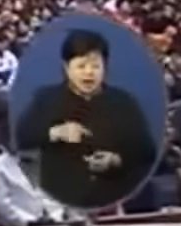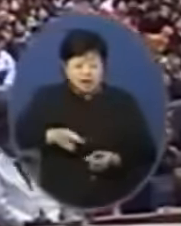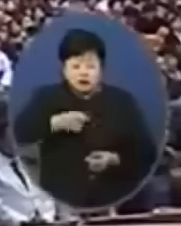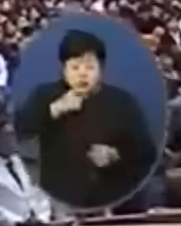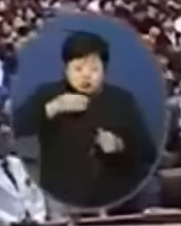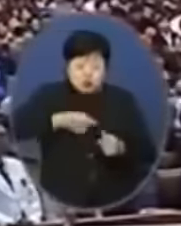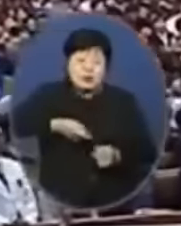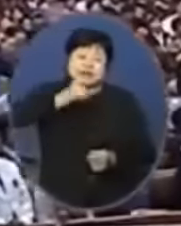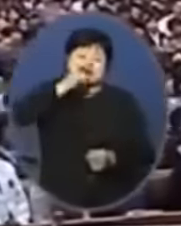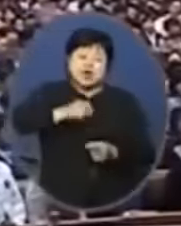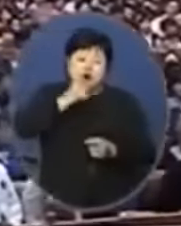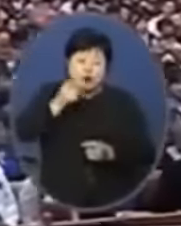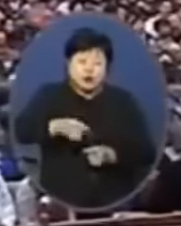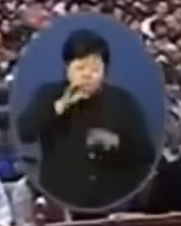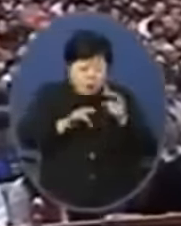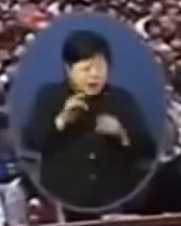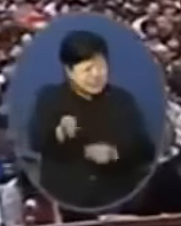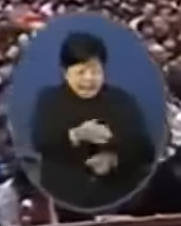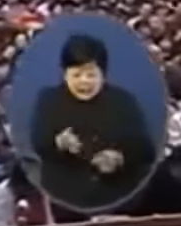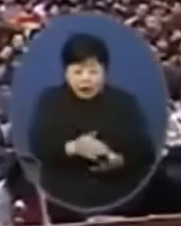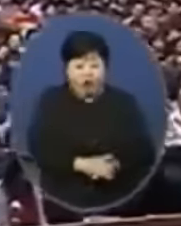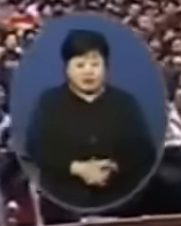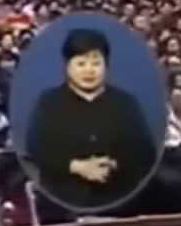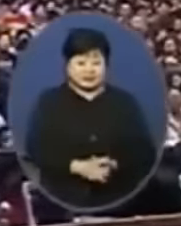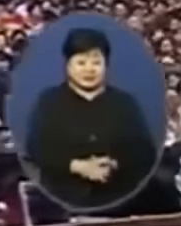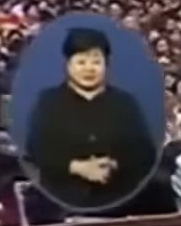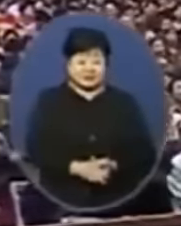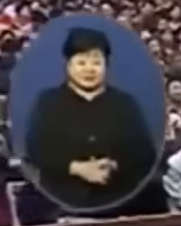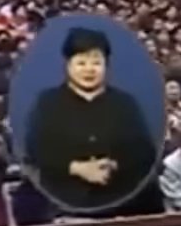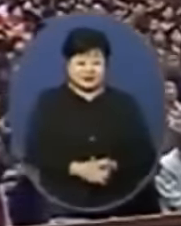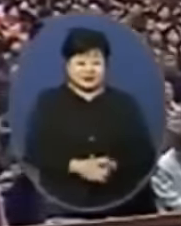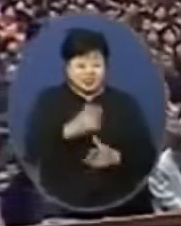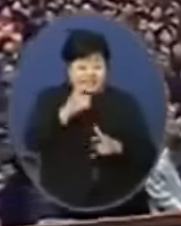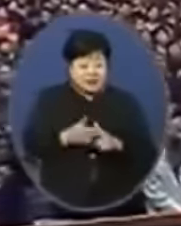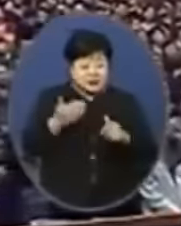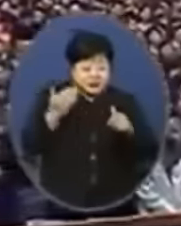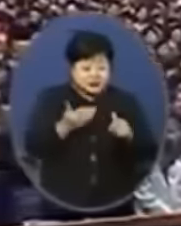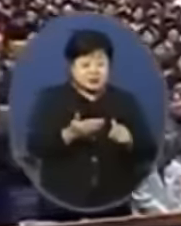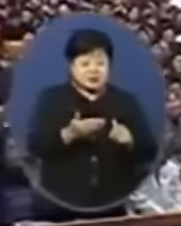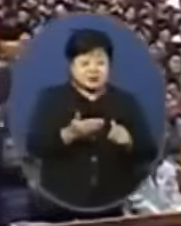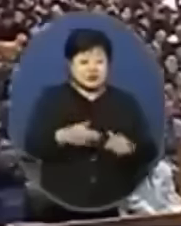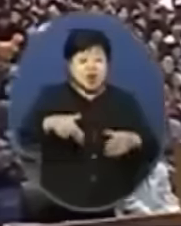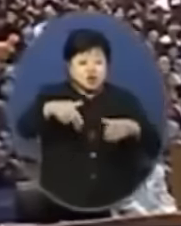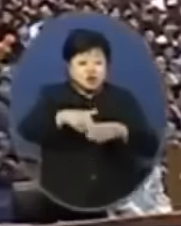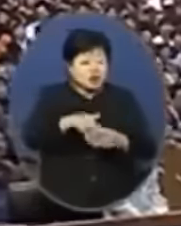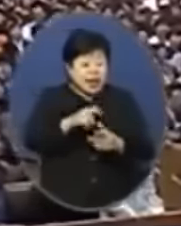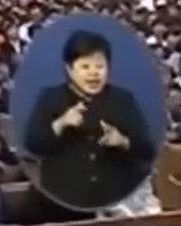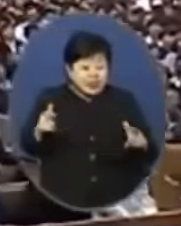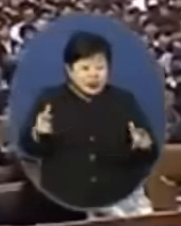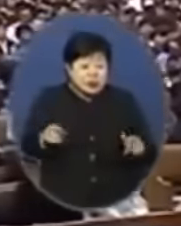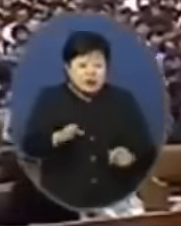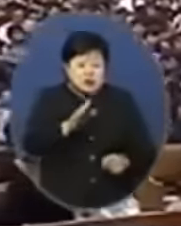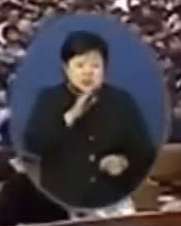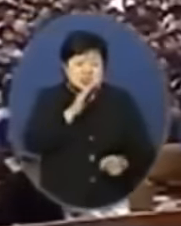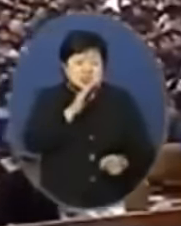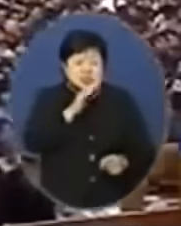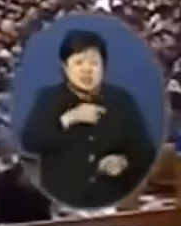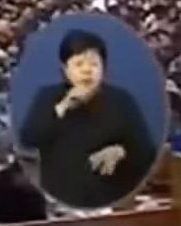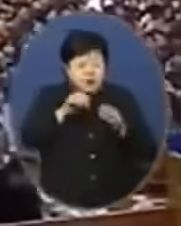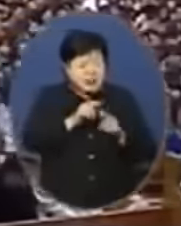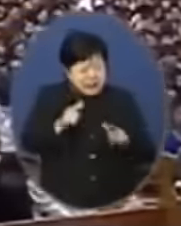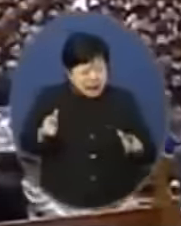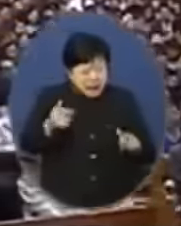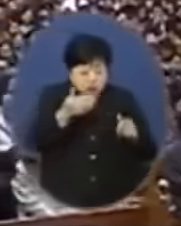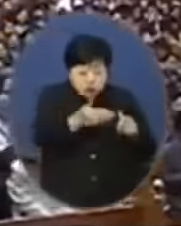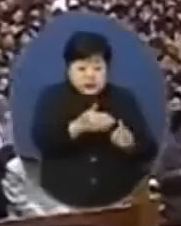주는 물을 마시면 영원히 목마르지 아니한다고 말하셨습니다. 예수 믿는 것은 그냥 종교가 아닌 것입니다. 진짜로 여러분 목마르지